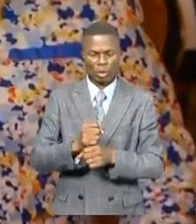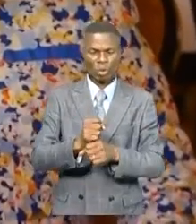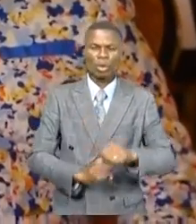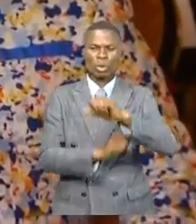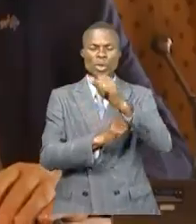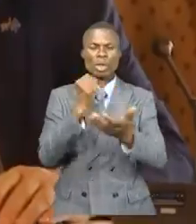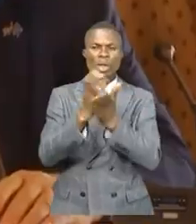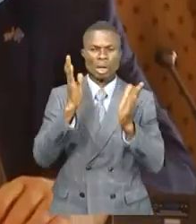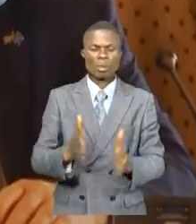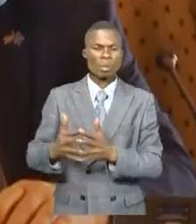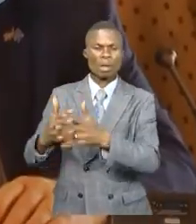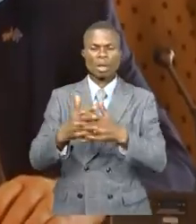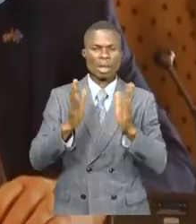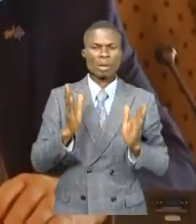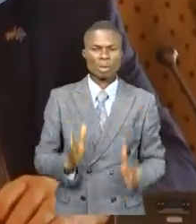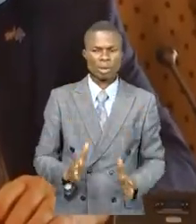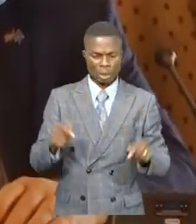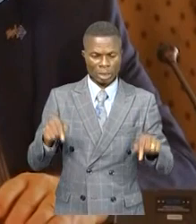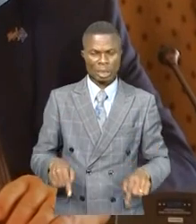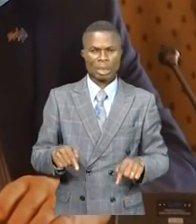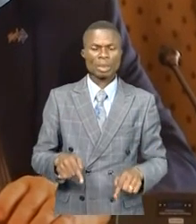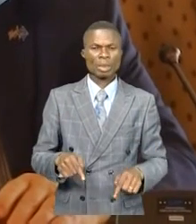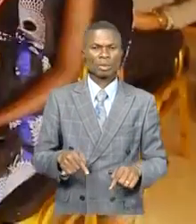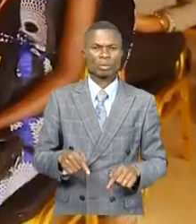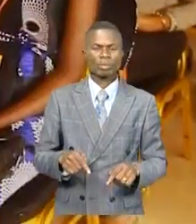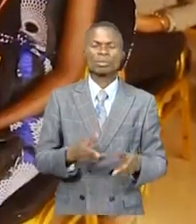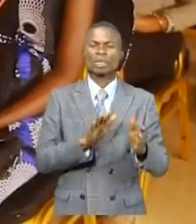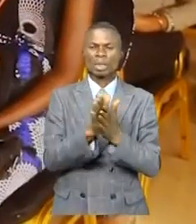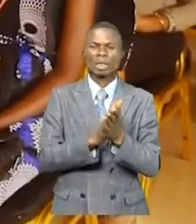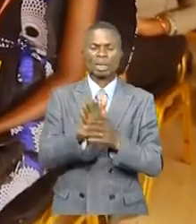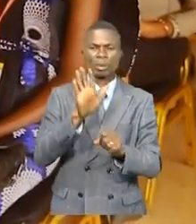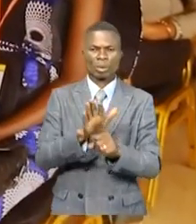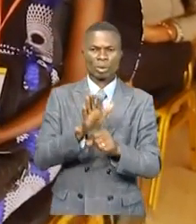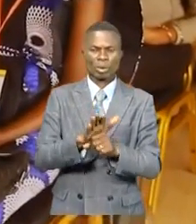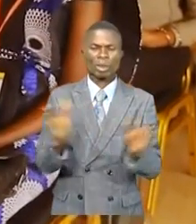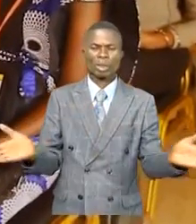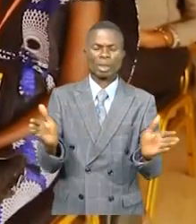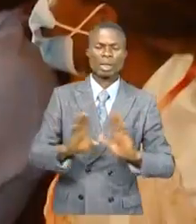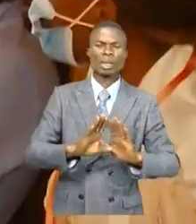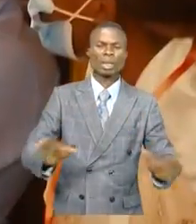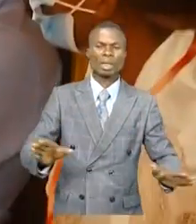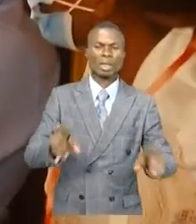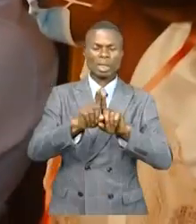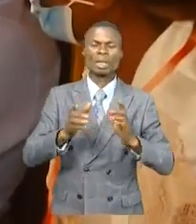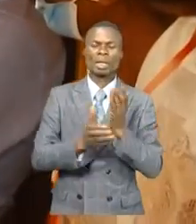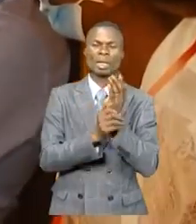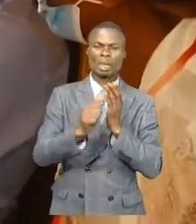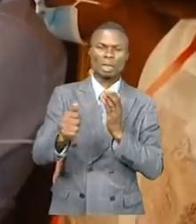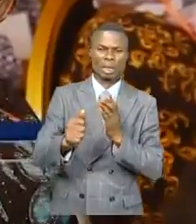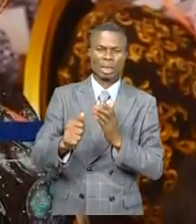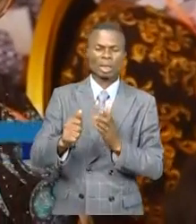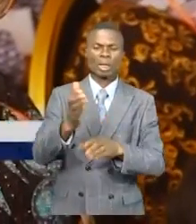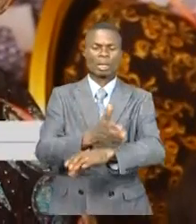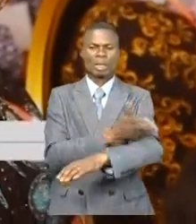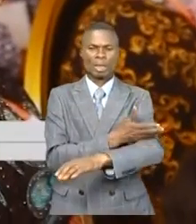de l'ambassade des États-Unis d'Amérique en RDC a été essentiellement consacré au renforcement des capacités et compétences pour une